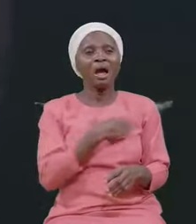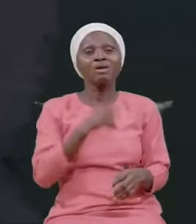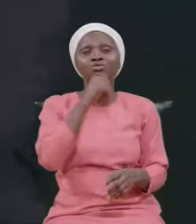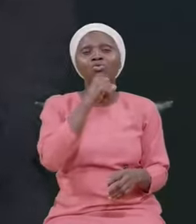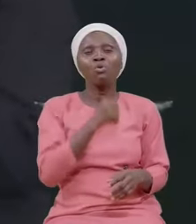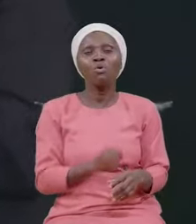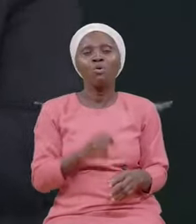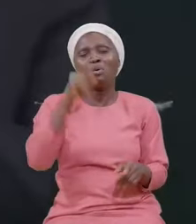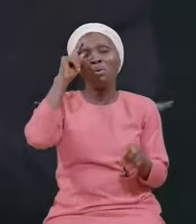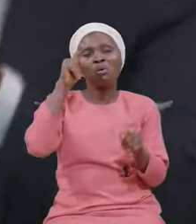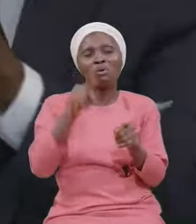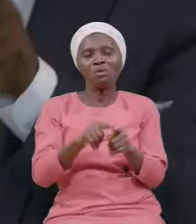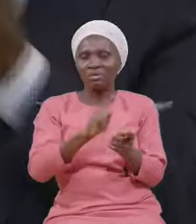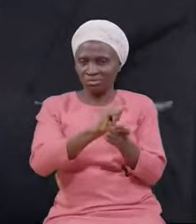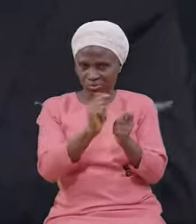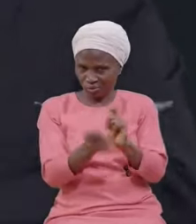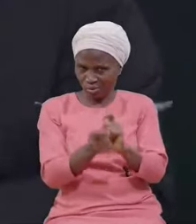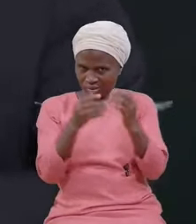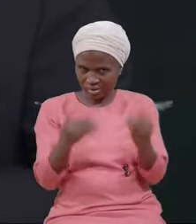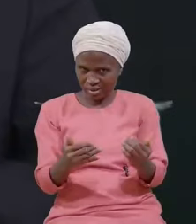votre ancienne